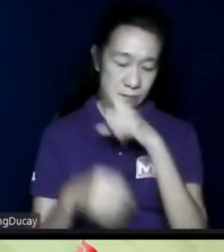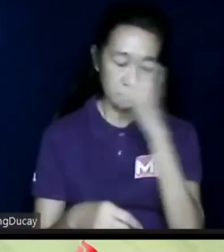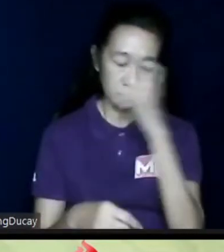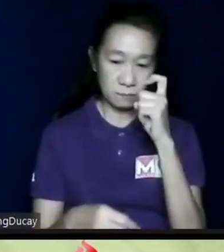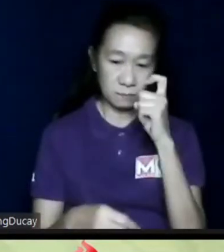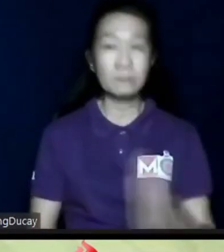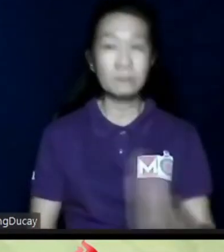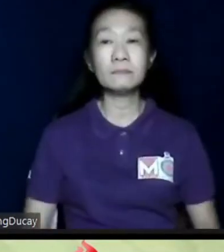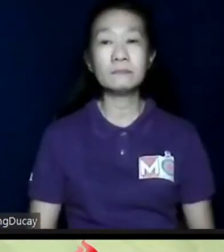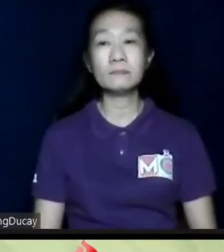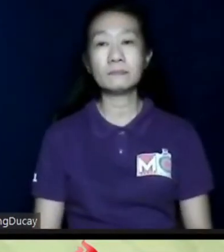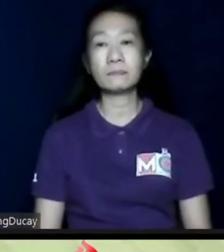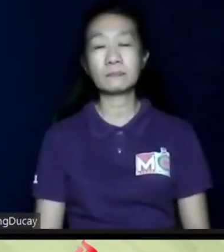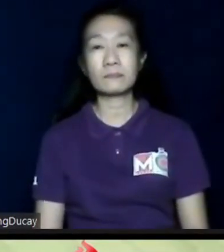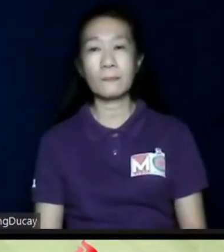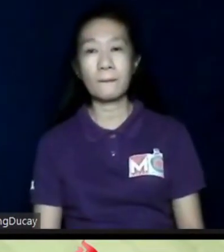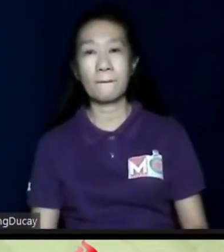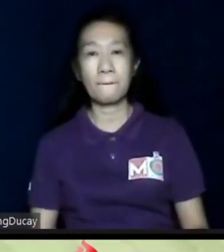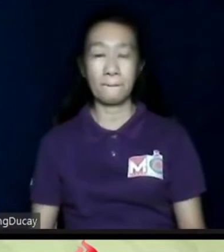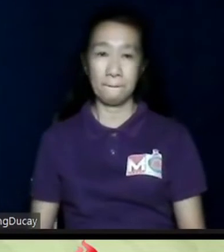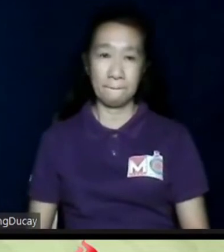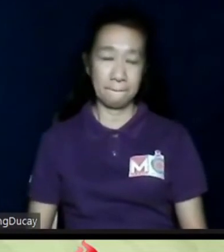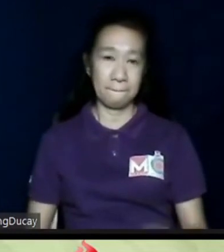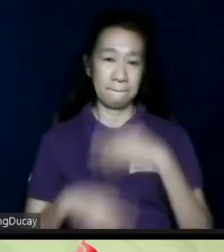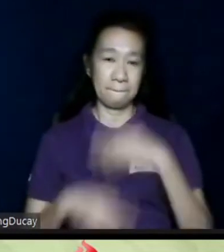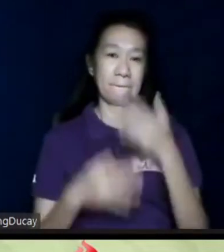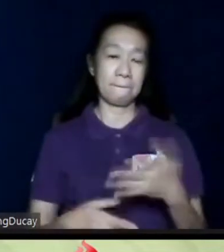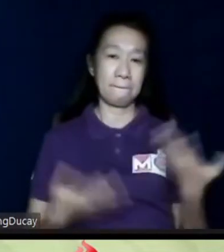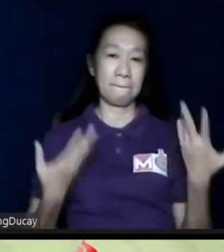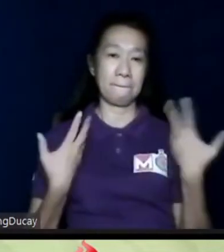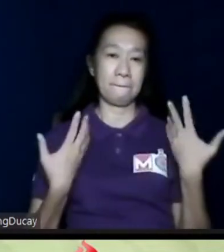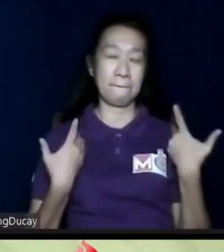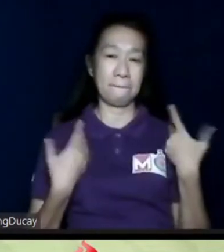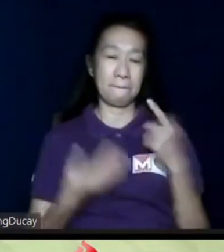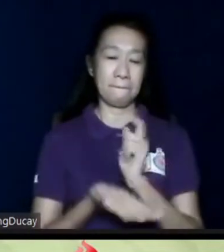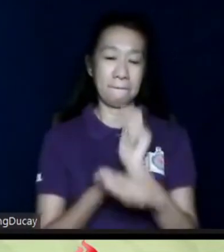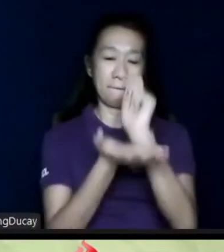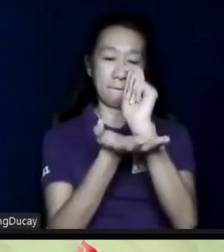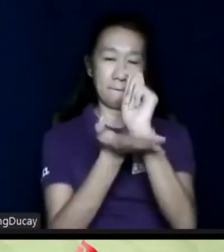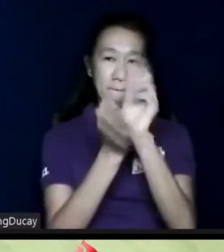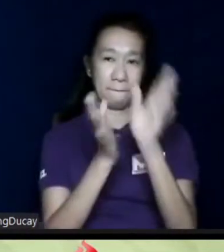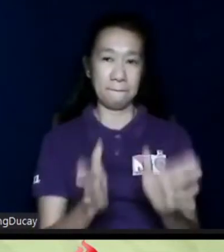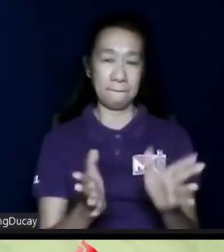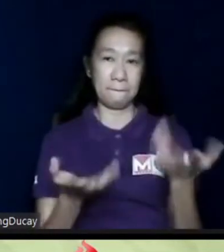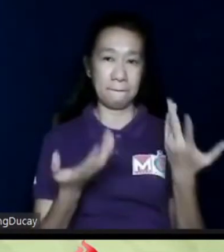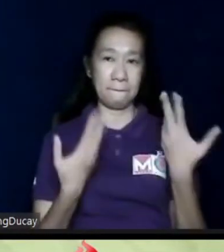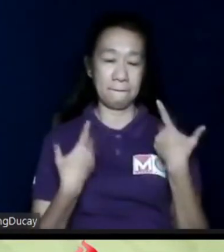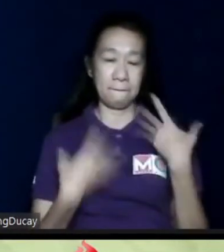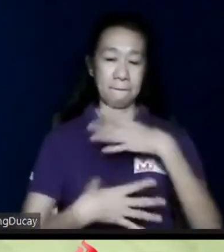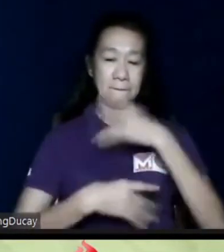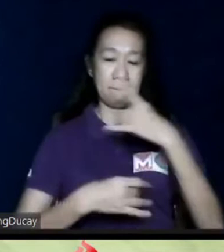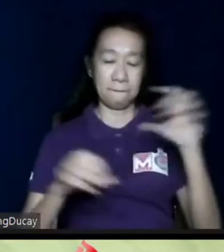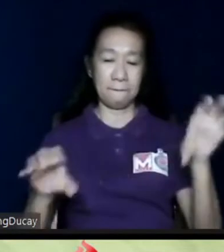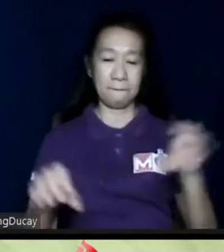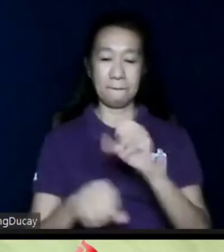nakaka-tuwa po na mayroong mga therapists na nagkakaroon ng interest na mag-work sa